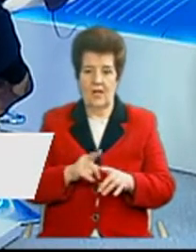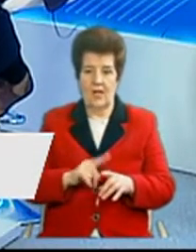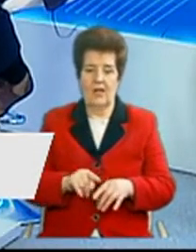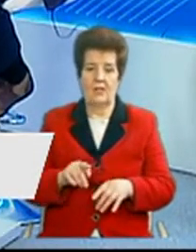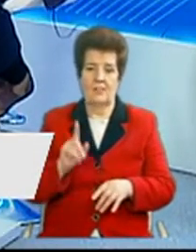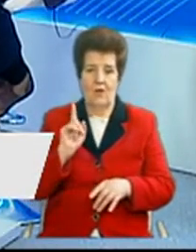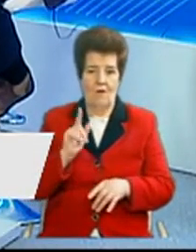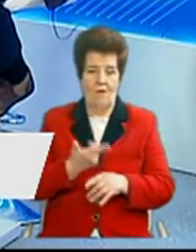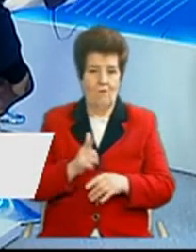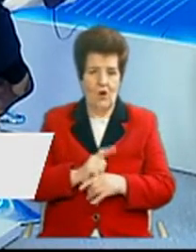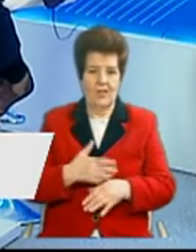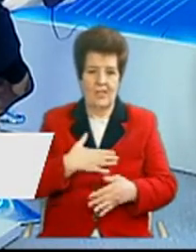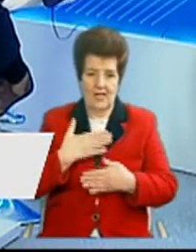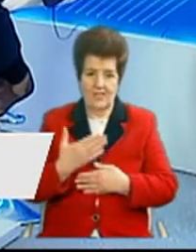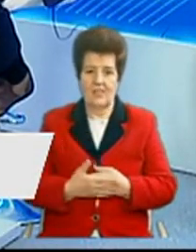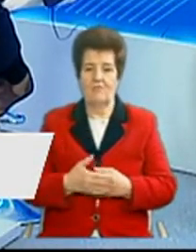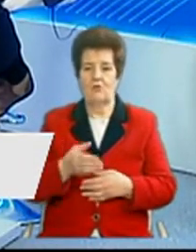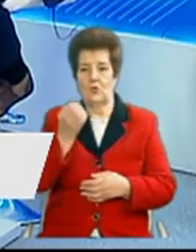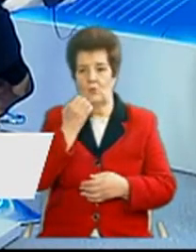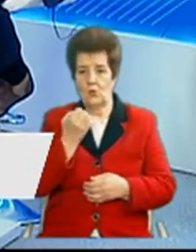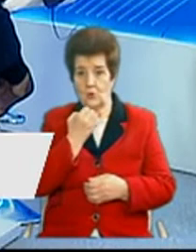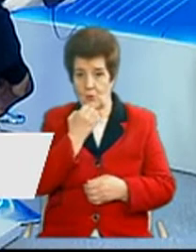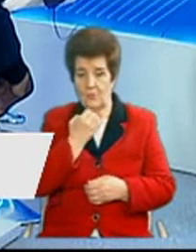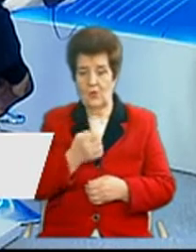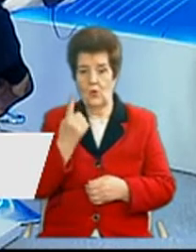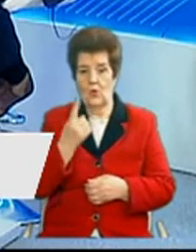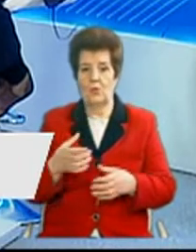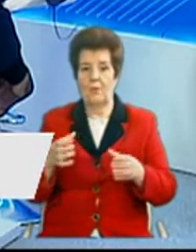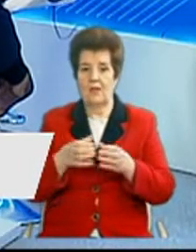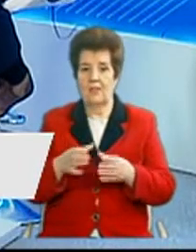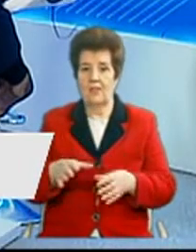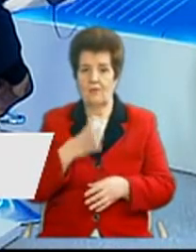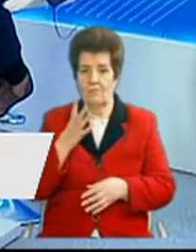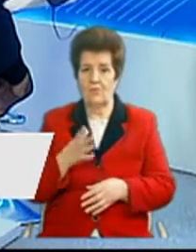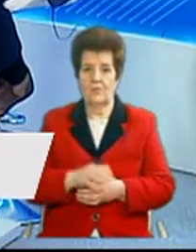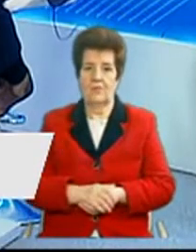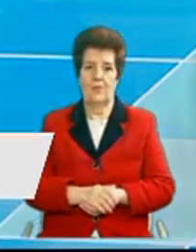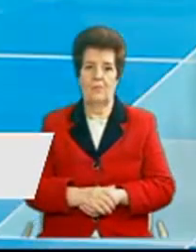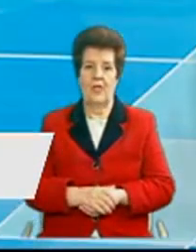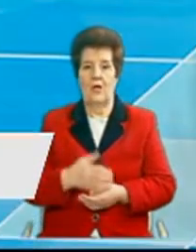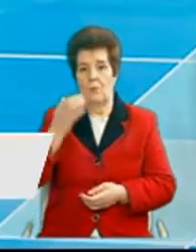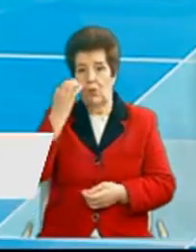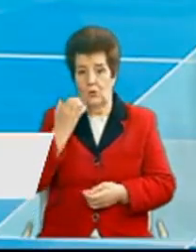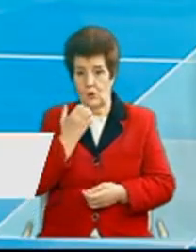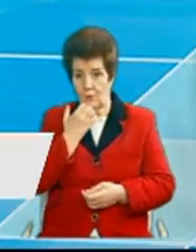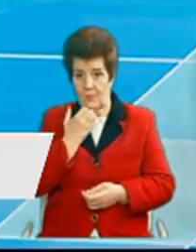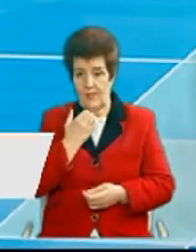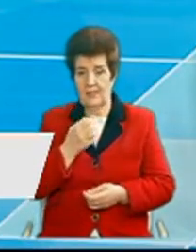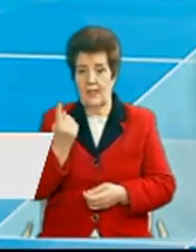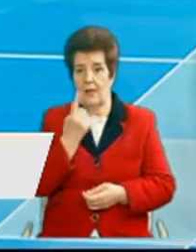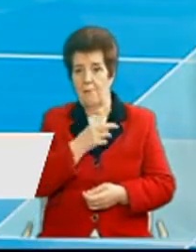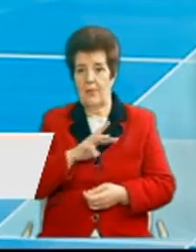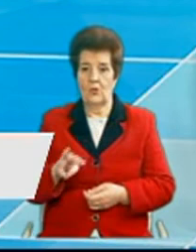foarte activi și sunt foarte mulțumiți că am fost poate unicul partid care am mers la preîntâmpinare. Mulțumesc, trecem la minutul